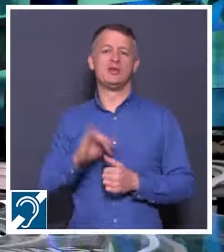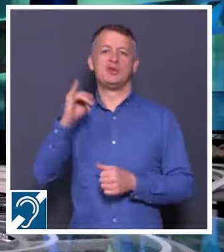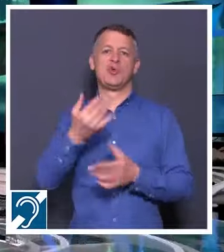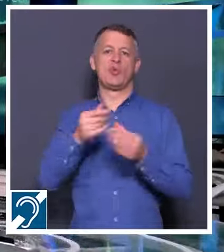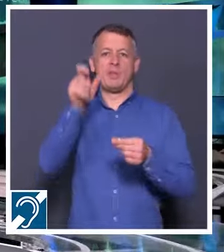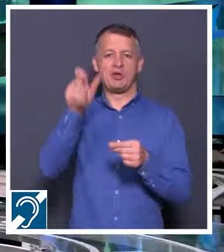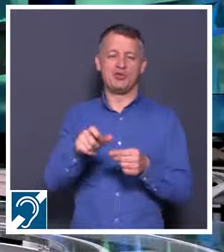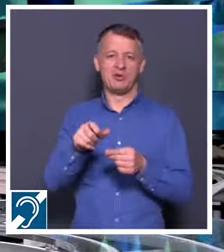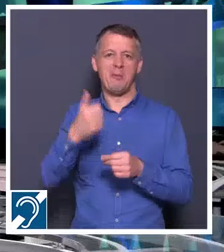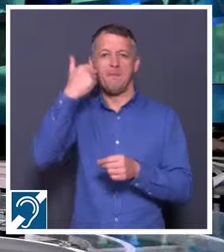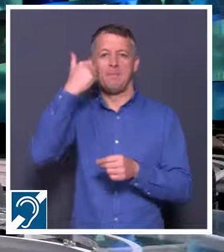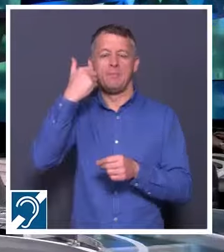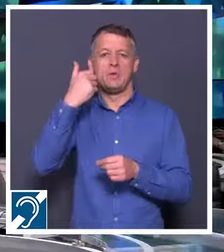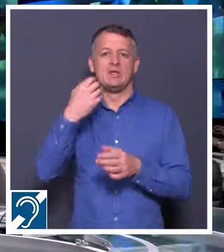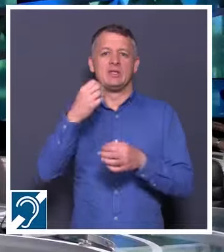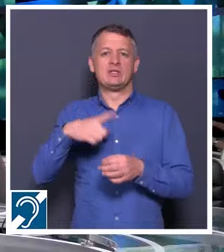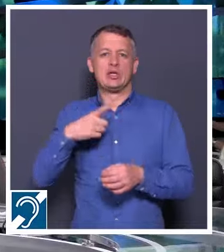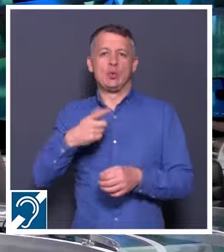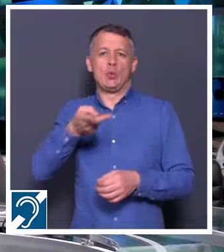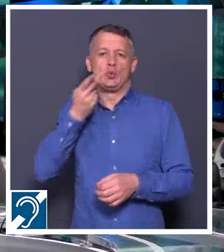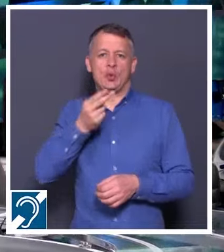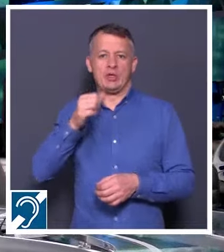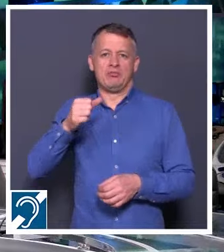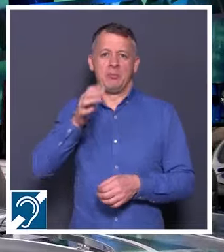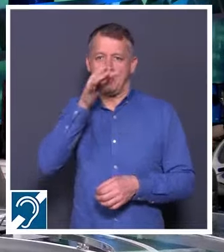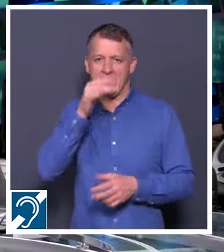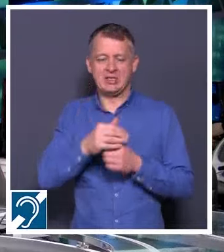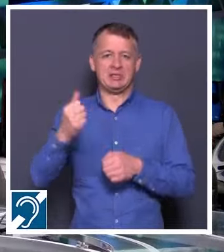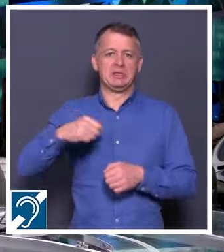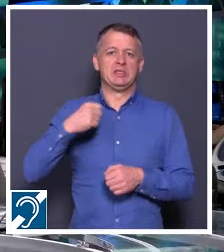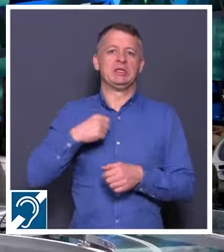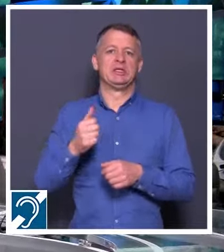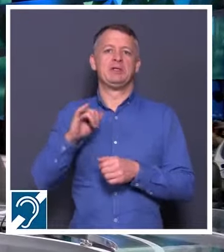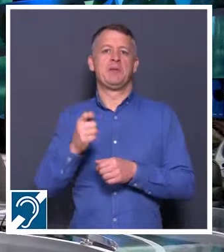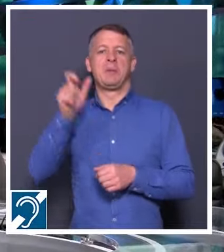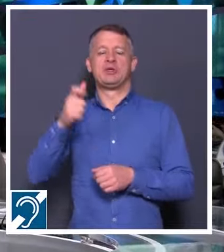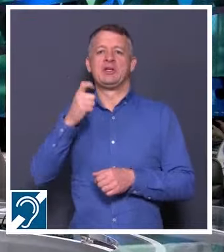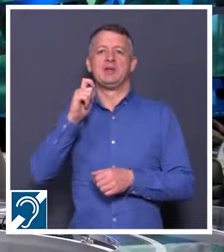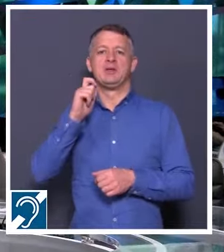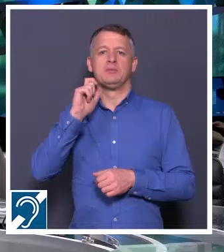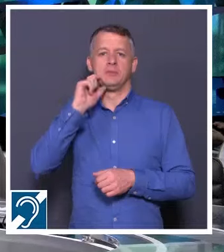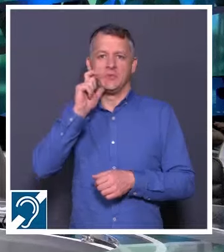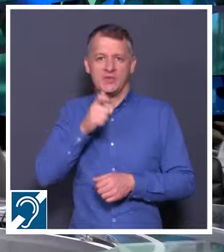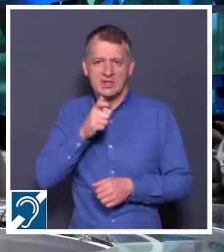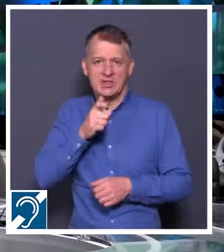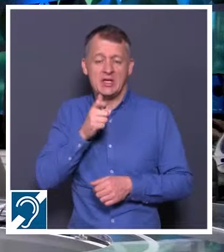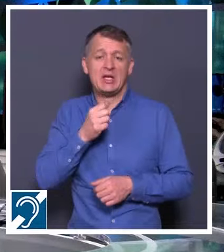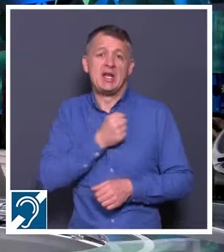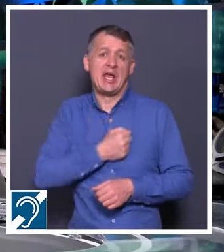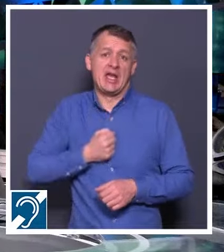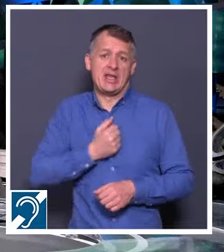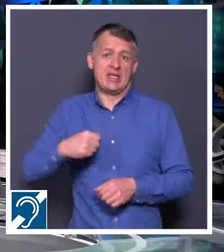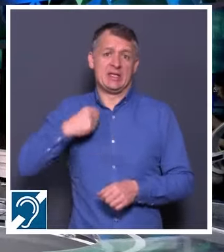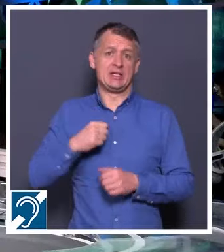cad pradă, mai ales tinerii cad pradă, iar vârstnicii își regretă tinerețea. Dumneavoastră, domnule Cioroianu,